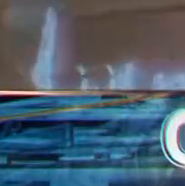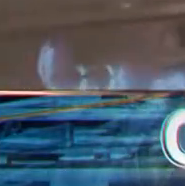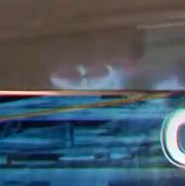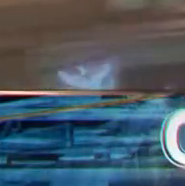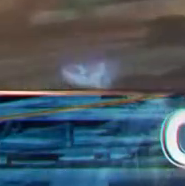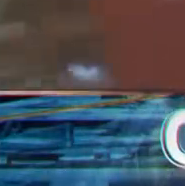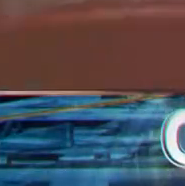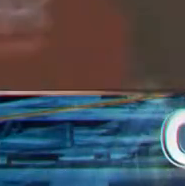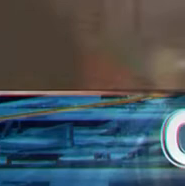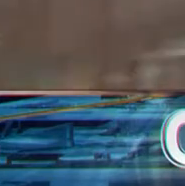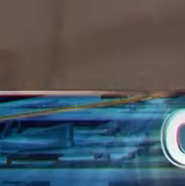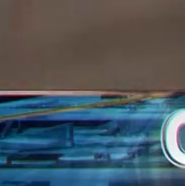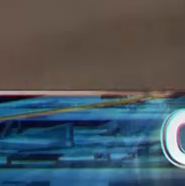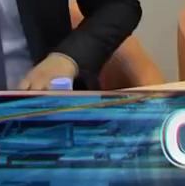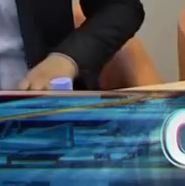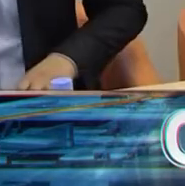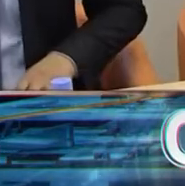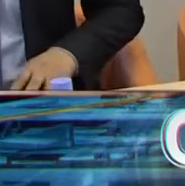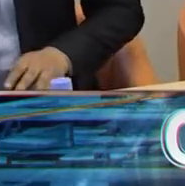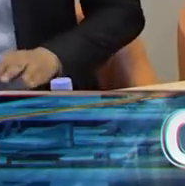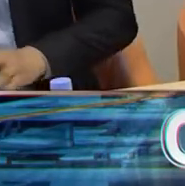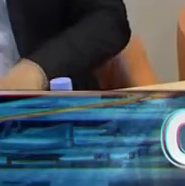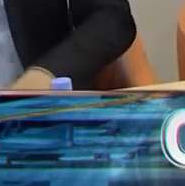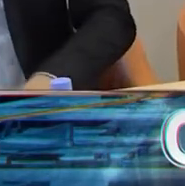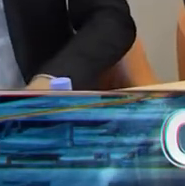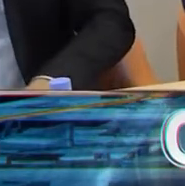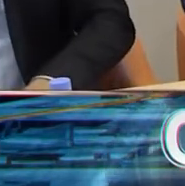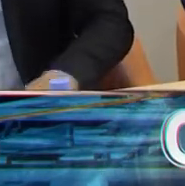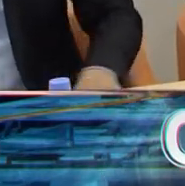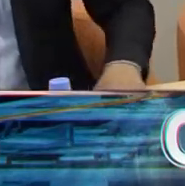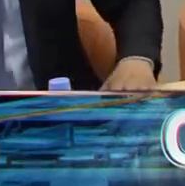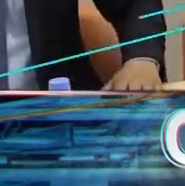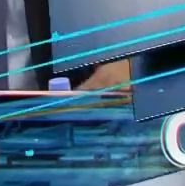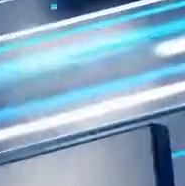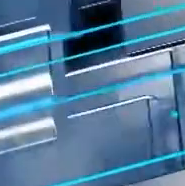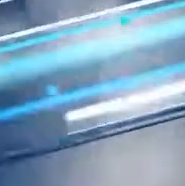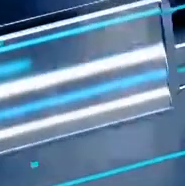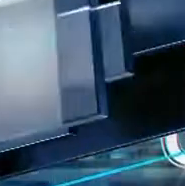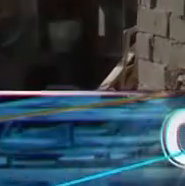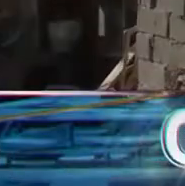Будем готовить. В Алматинской области будет производиться своя бытовая техника.